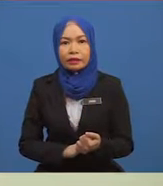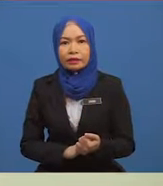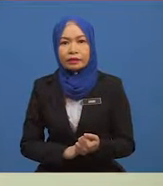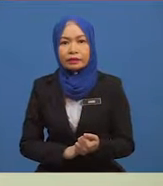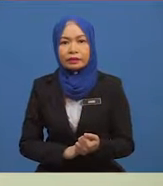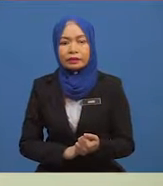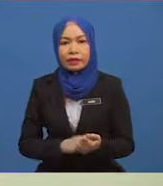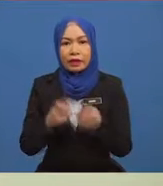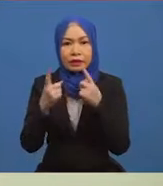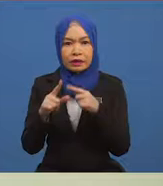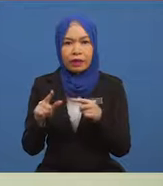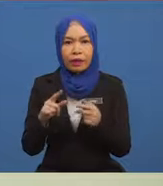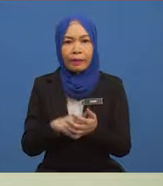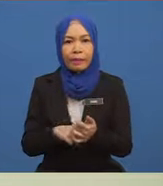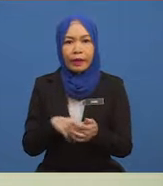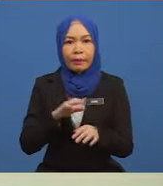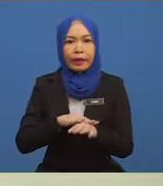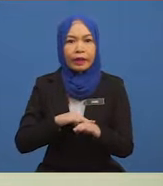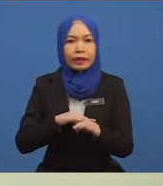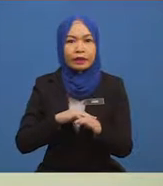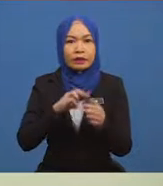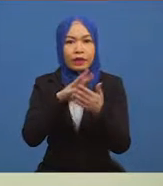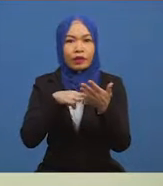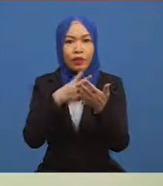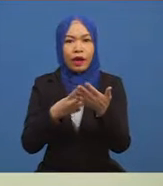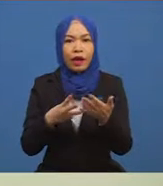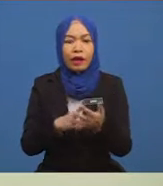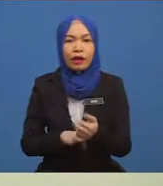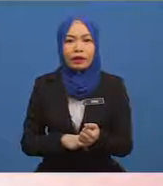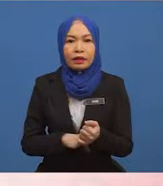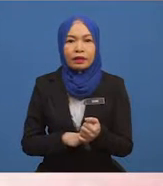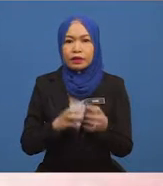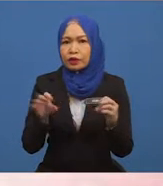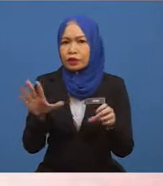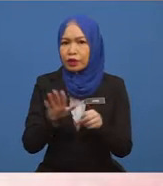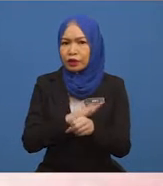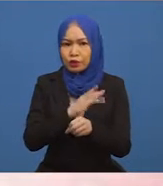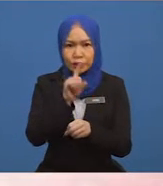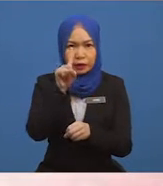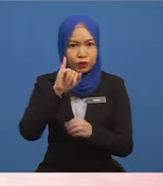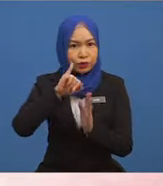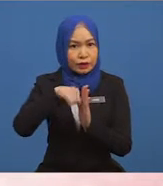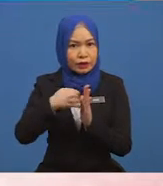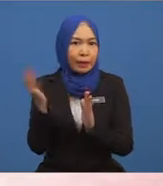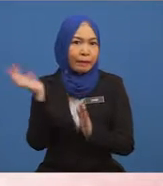Akhir sekali, catatkan pemerhatian dalam jadual yang disediakan.